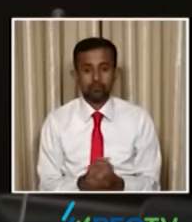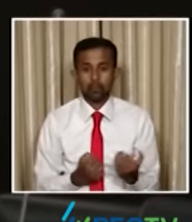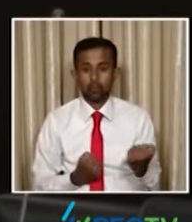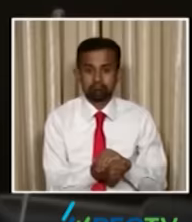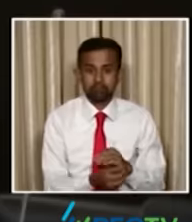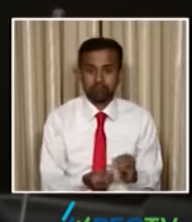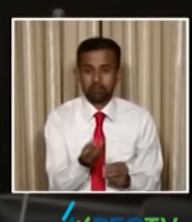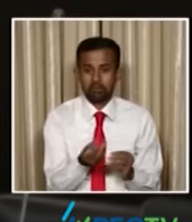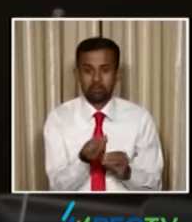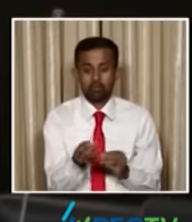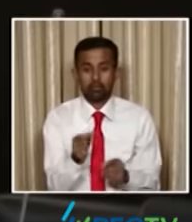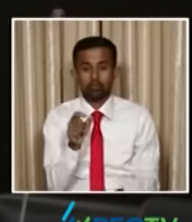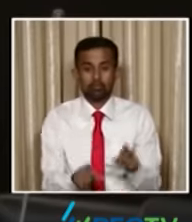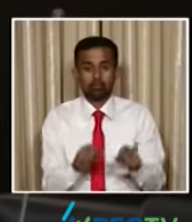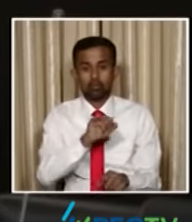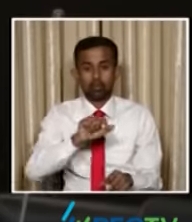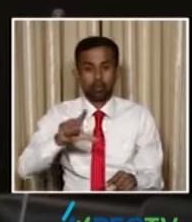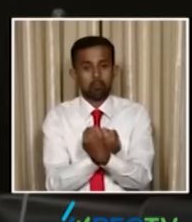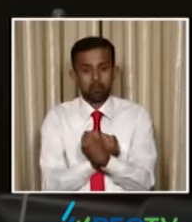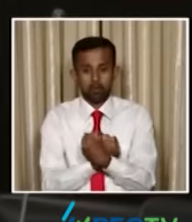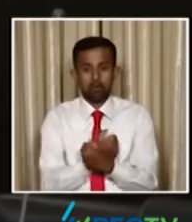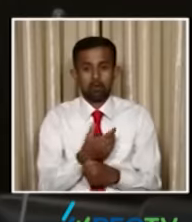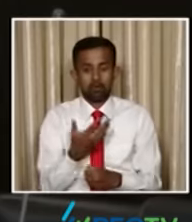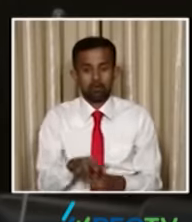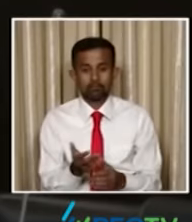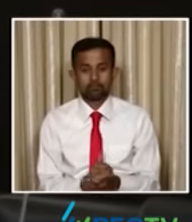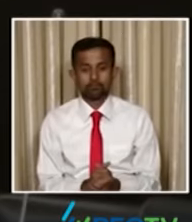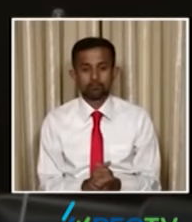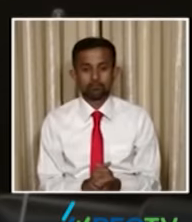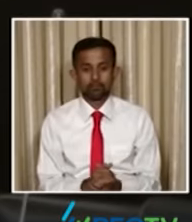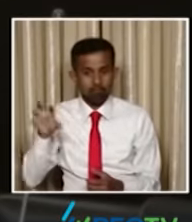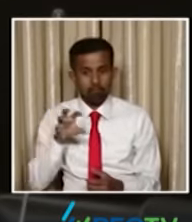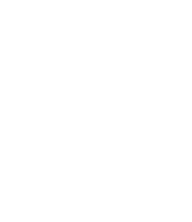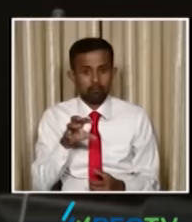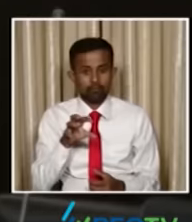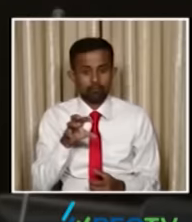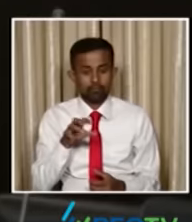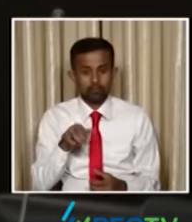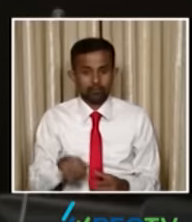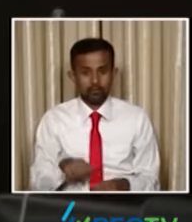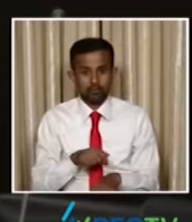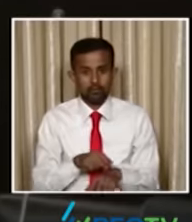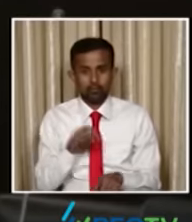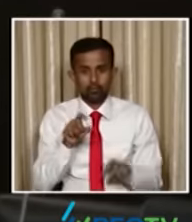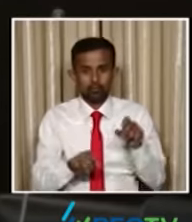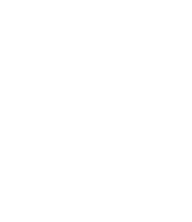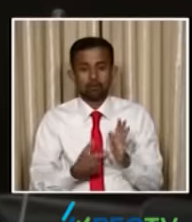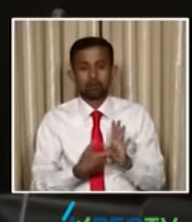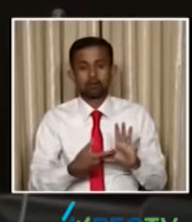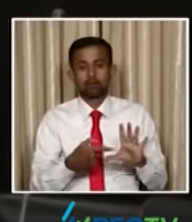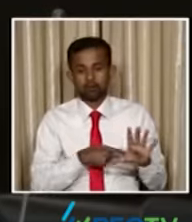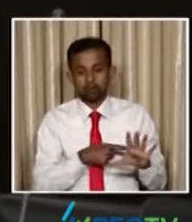අනුබල දීම 67 දෙනෙක් අපි අත්අඩංගුවට අරන් පිරබාරේ ඉන්නවා. විදේශ රටවල දැනට ඉන්නවා 30ක් පමණ